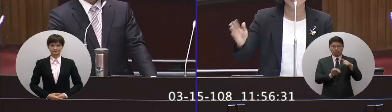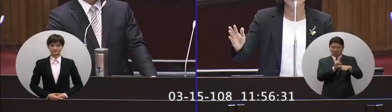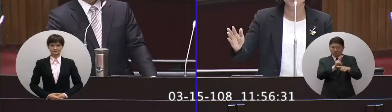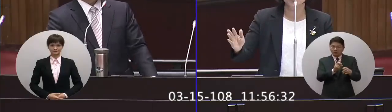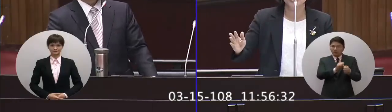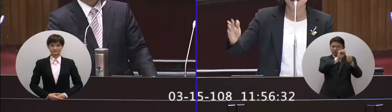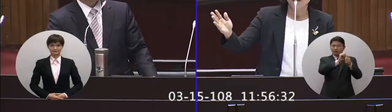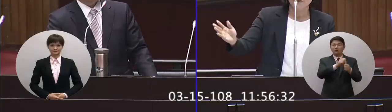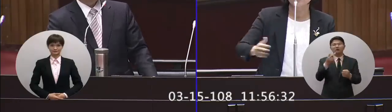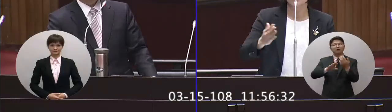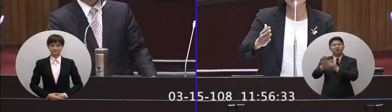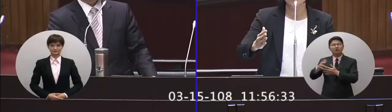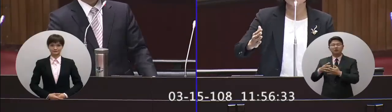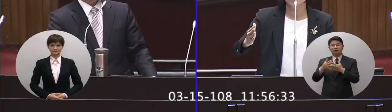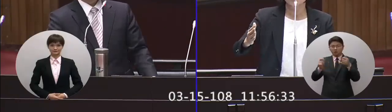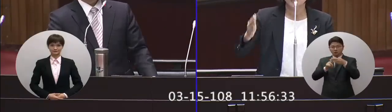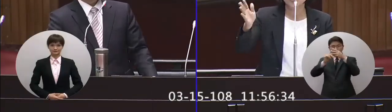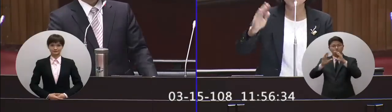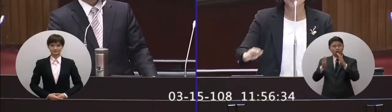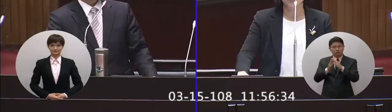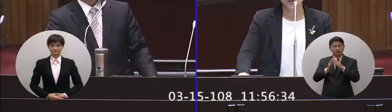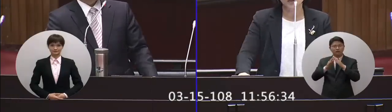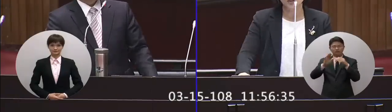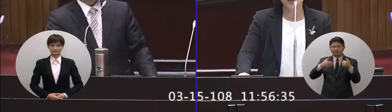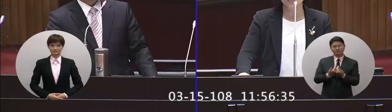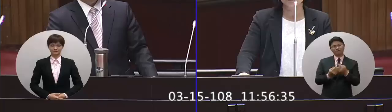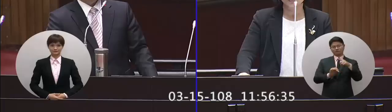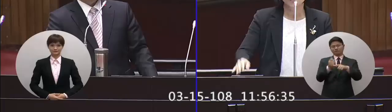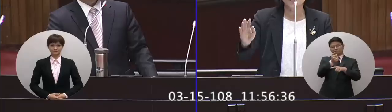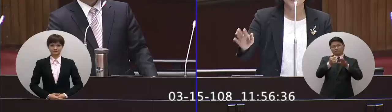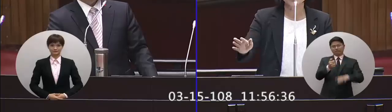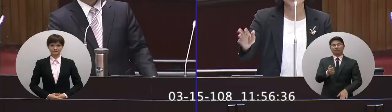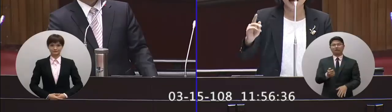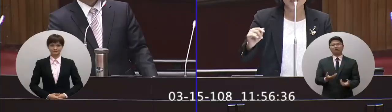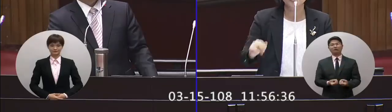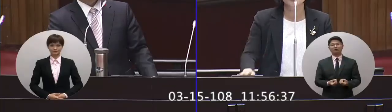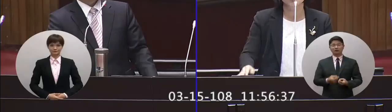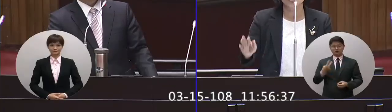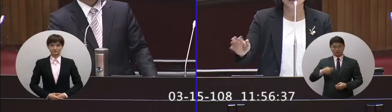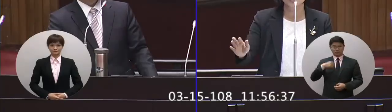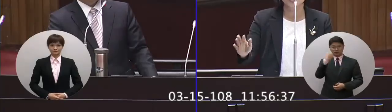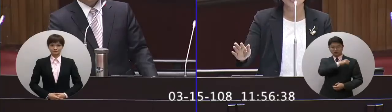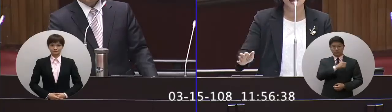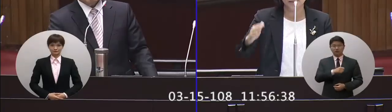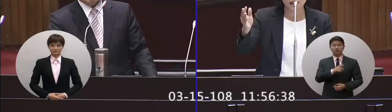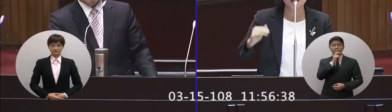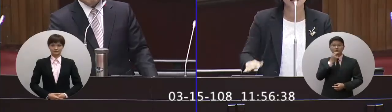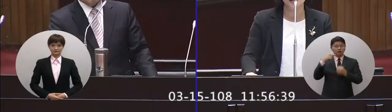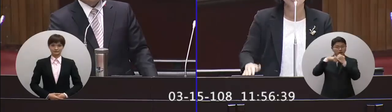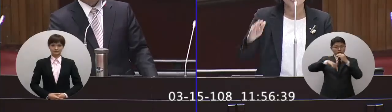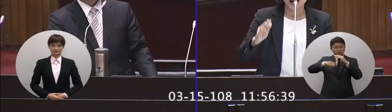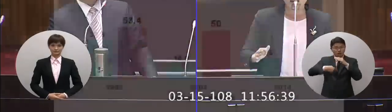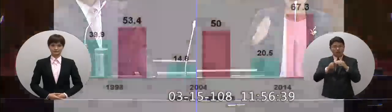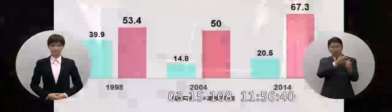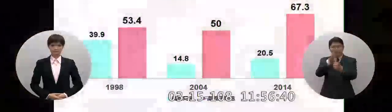所谓的老牌民主国家，反而大概都不到50%的信任度，更不要说台湾自己中研院的调查，每一次